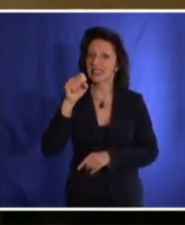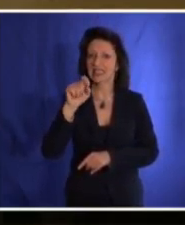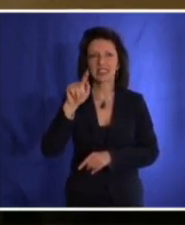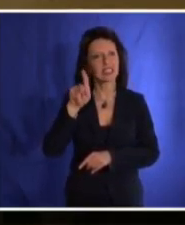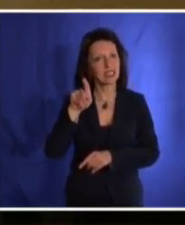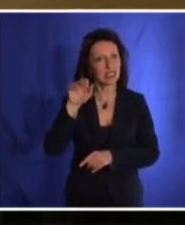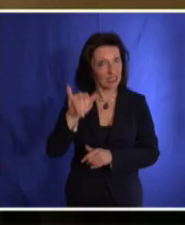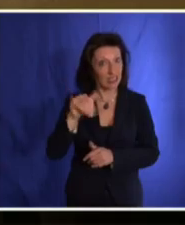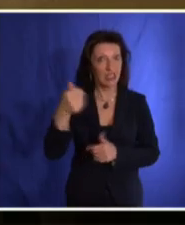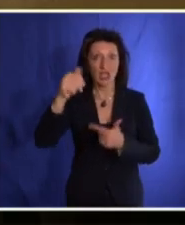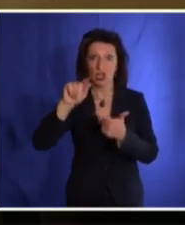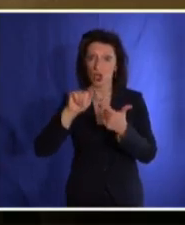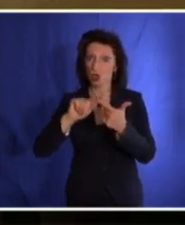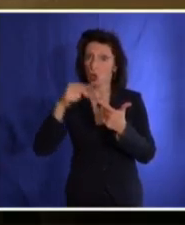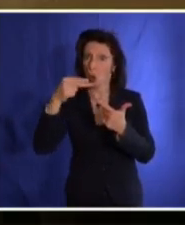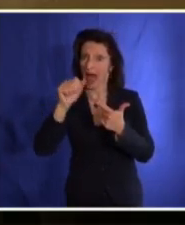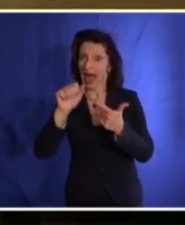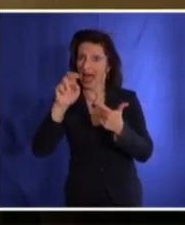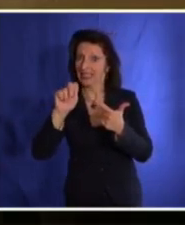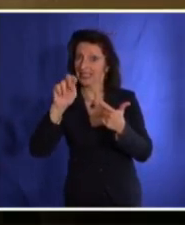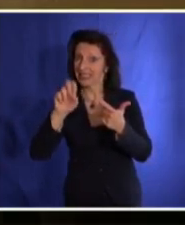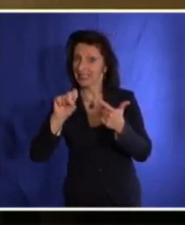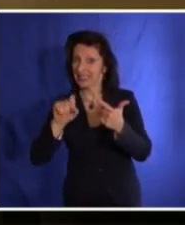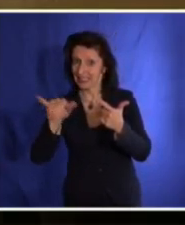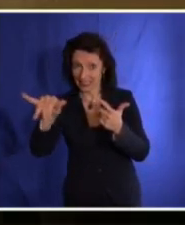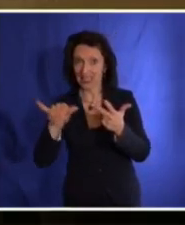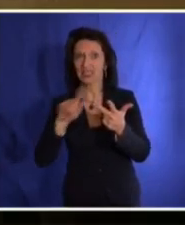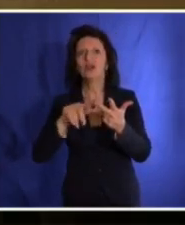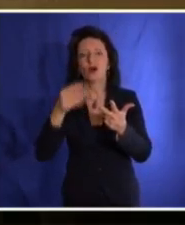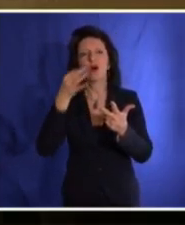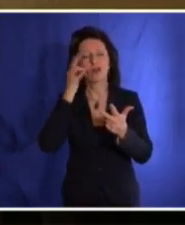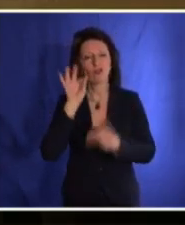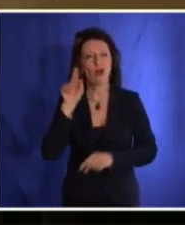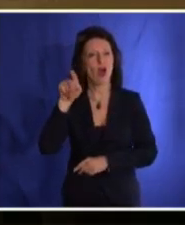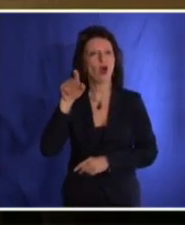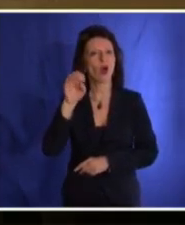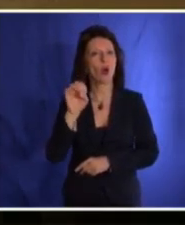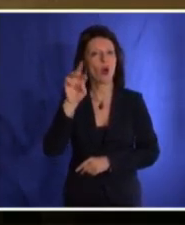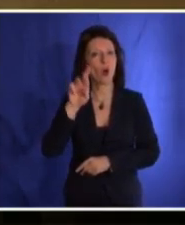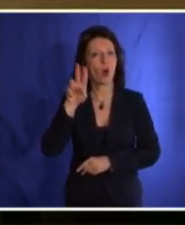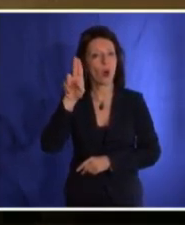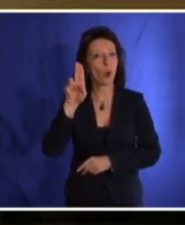Bauer und der Seniorenbundpräsidentin im Bund Ingrid Korosek.